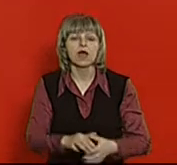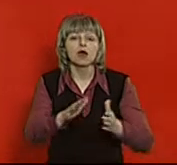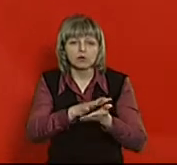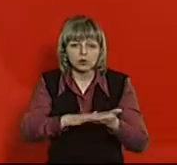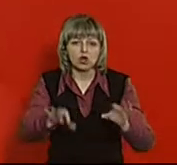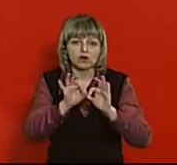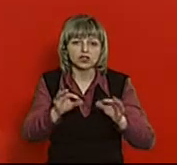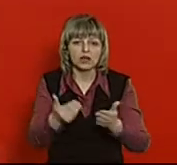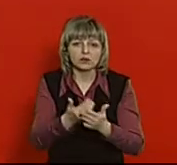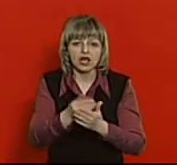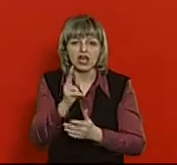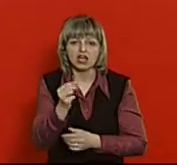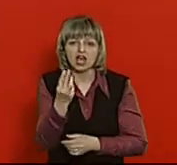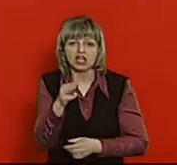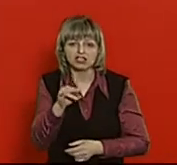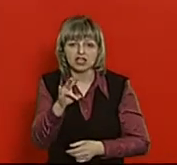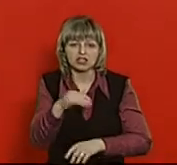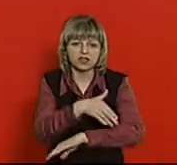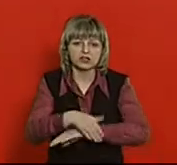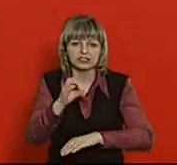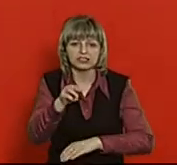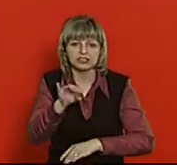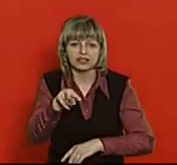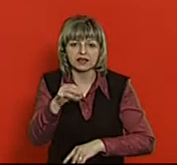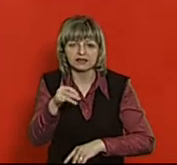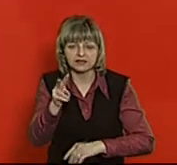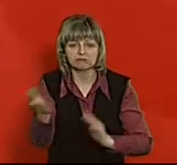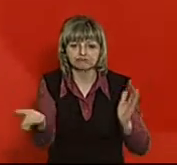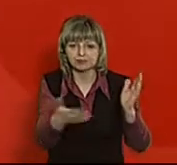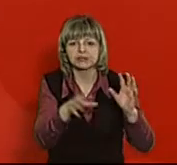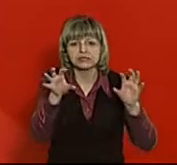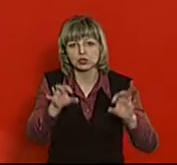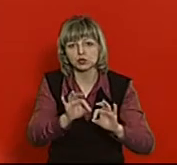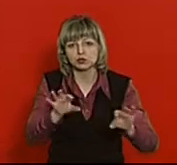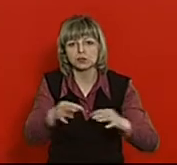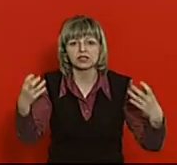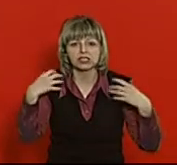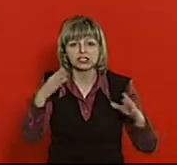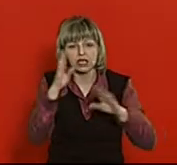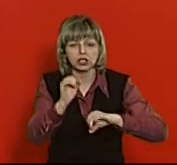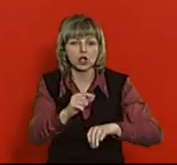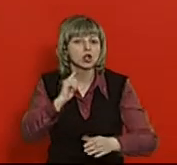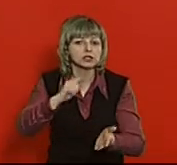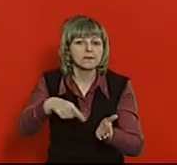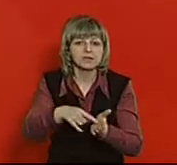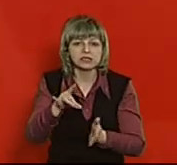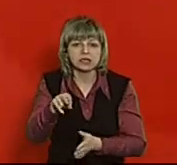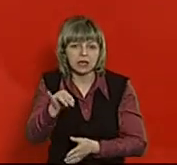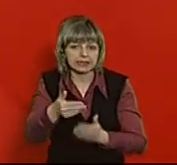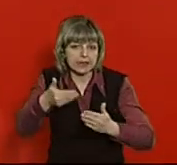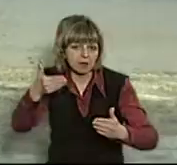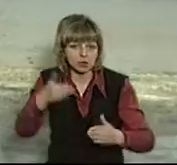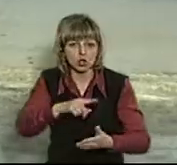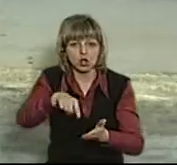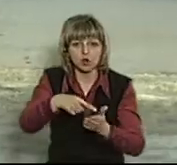Продовжуємо випуск. Каштани по вулиці Стрілецькій у Луцьку зрізали законно, розповів начальник відділу екології Луцької міської ради. Нагадаємо,